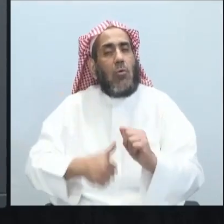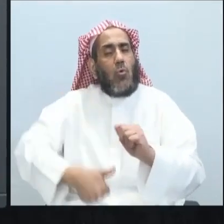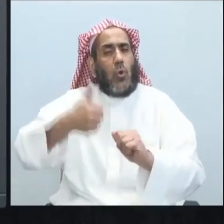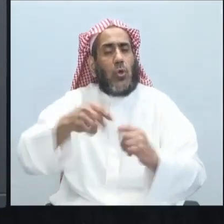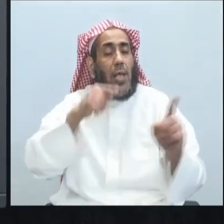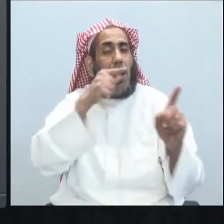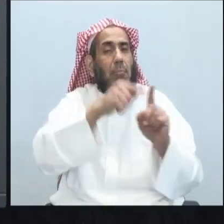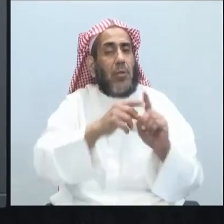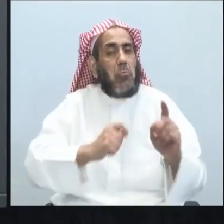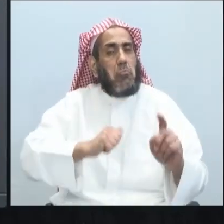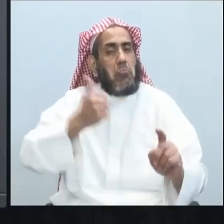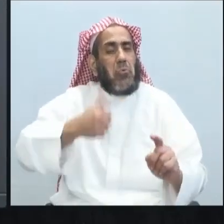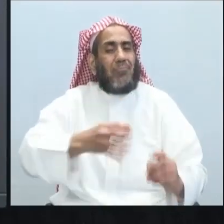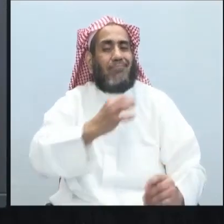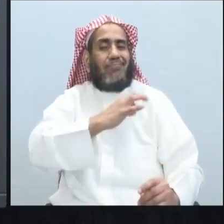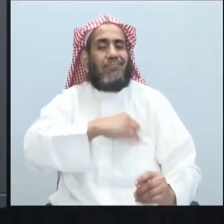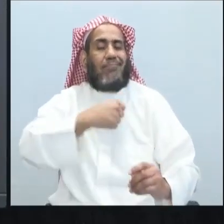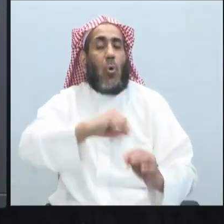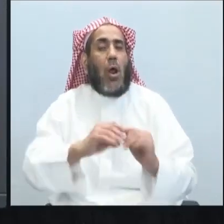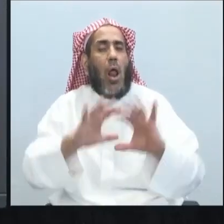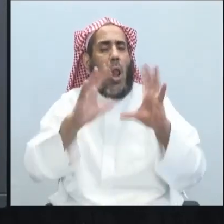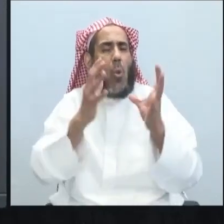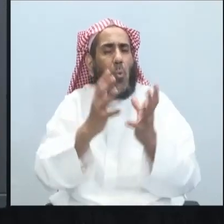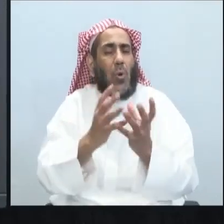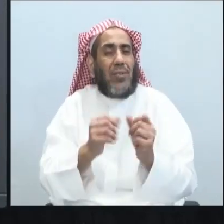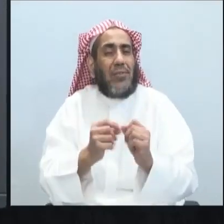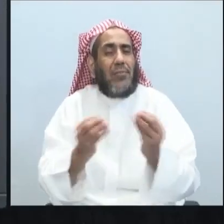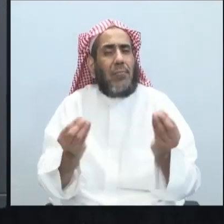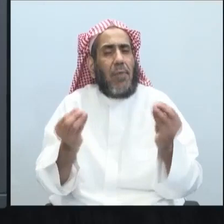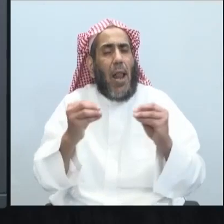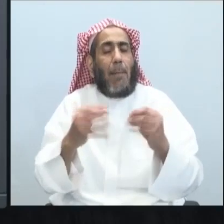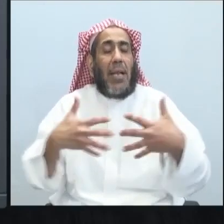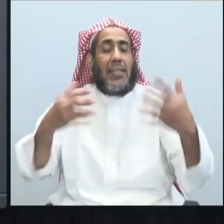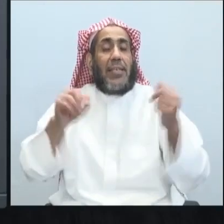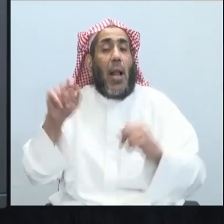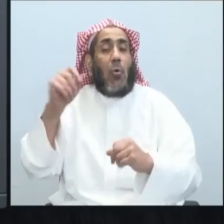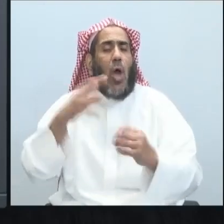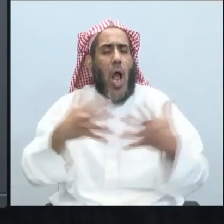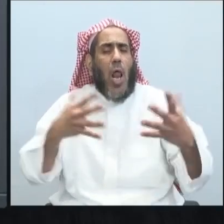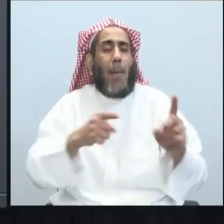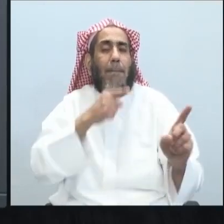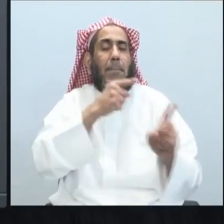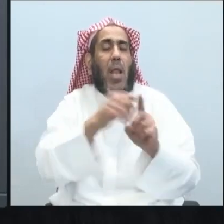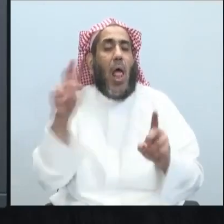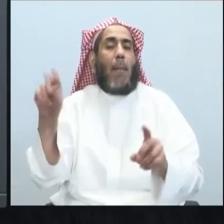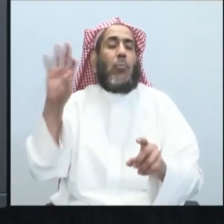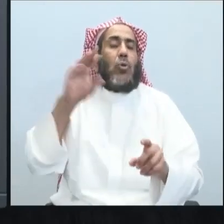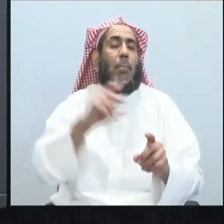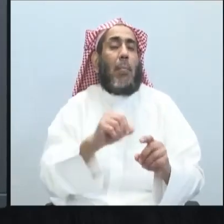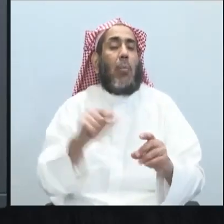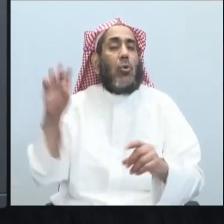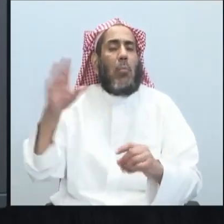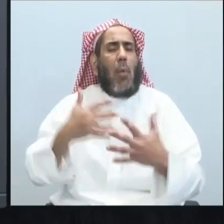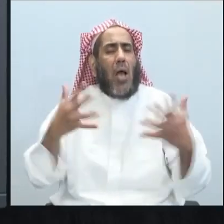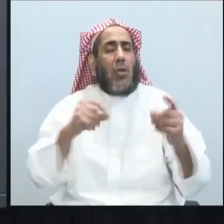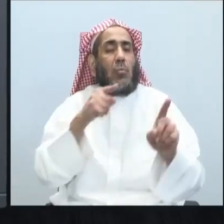ويجيد التكسب لكن الوصفى قد غلب على شعره طبعا بحتري اكثر من مديح كذلك مثل ابي تمام كذلك ابو تمام